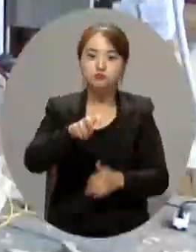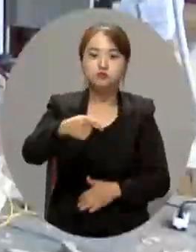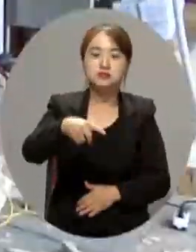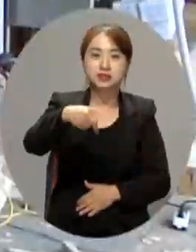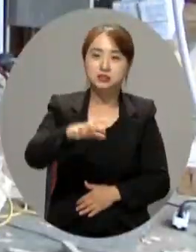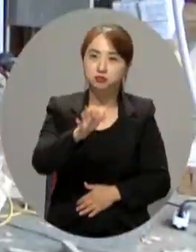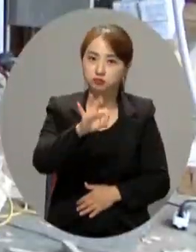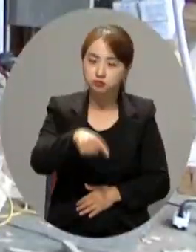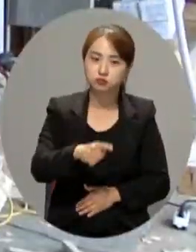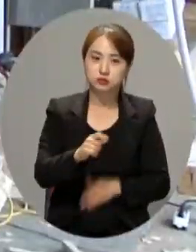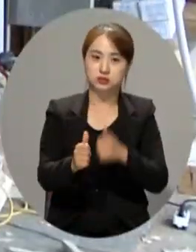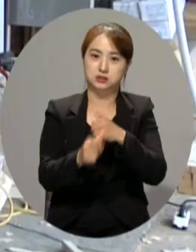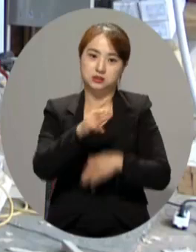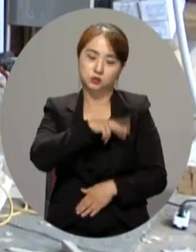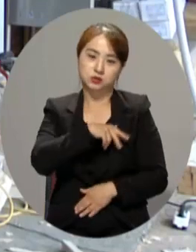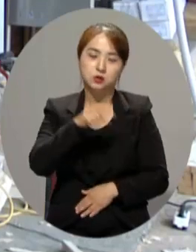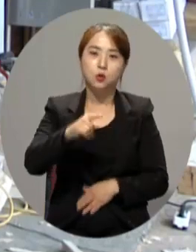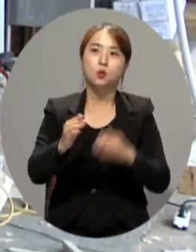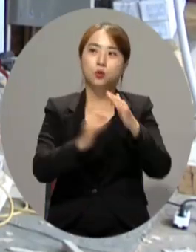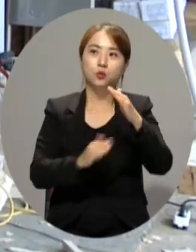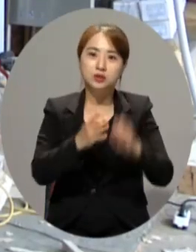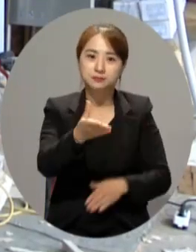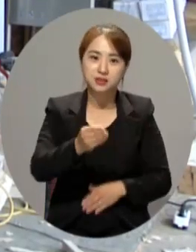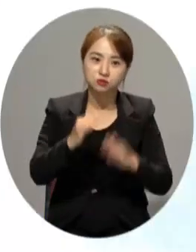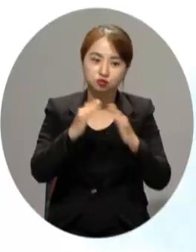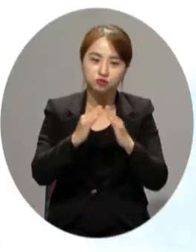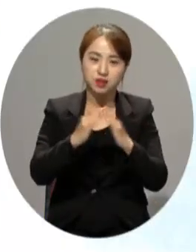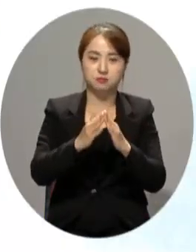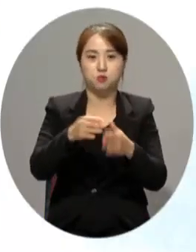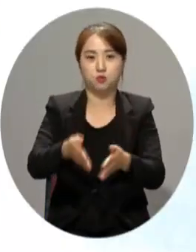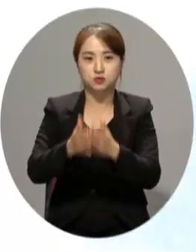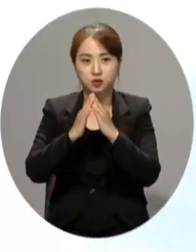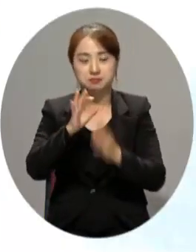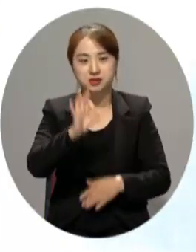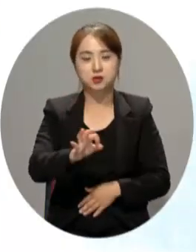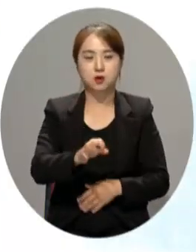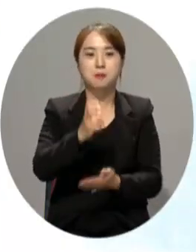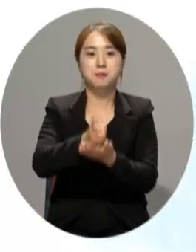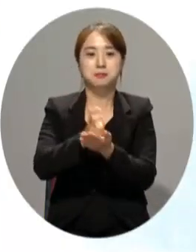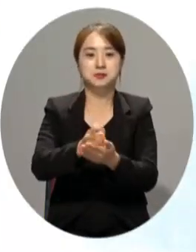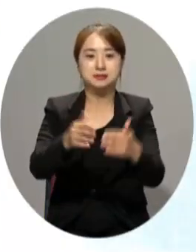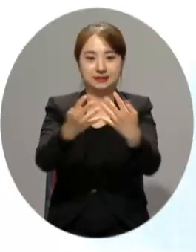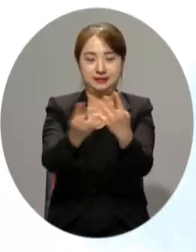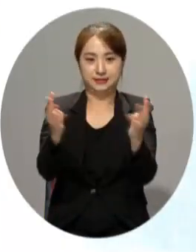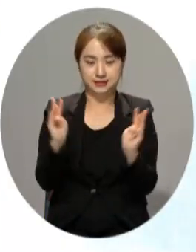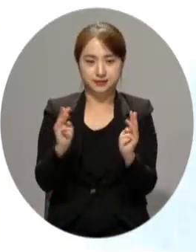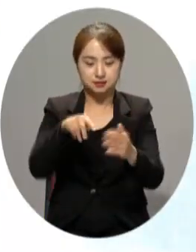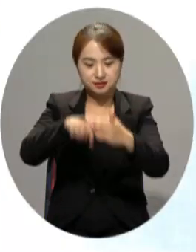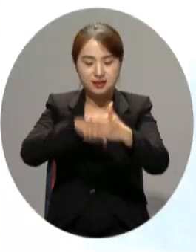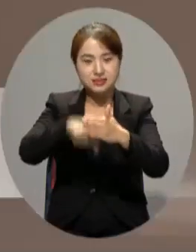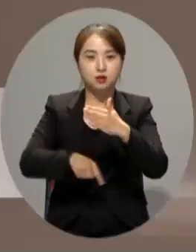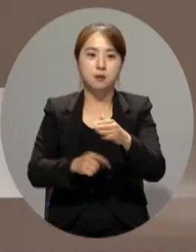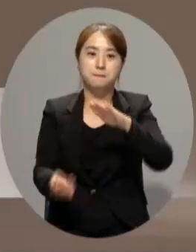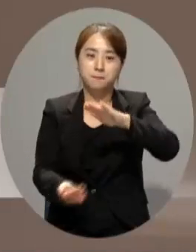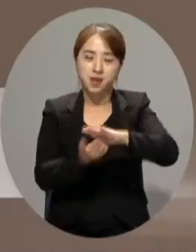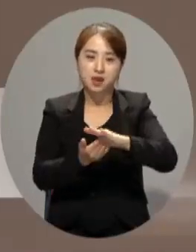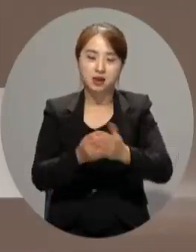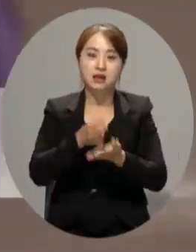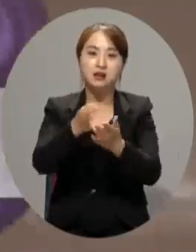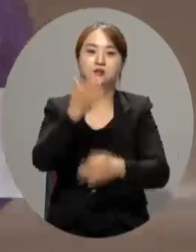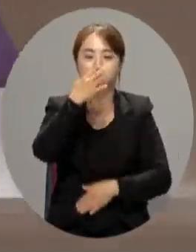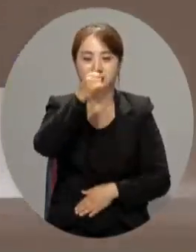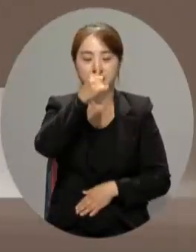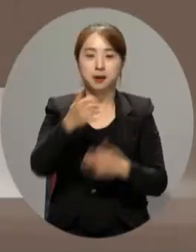의원은 용적률 특례와 공공임대주택 건설 비율 등을 법적 테두리 내에서 최대 한도로 적용할 수 있도록